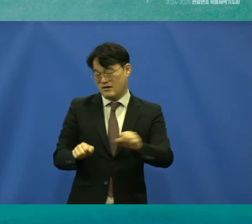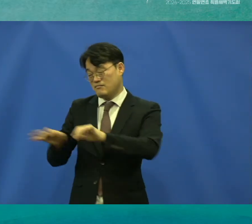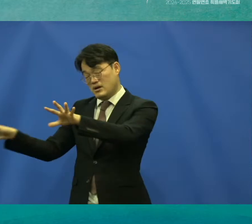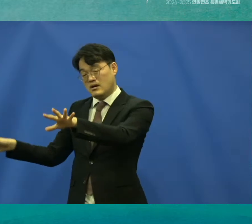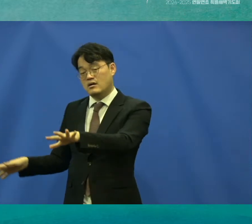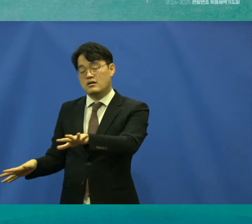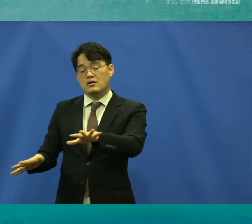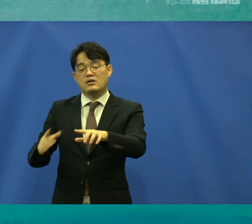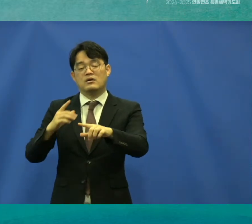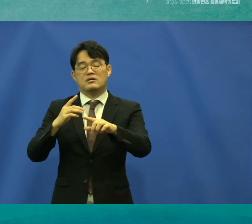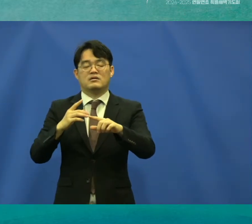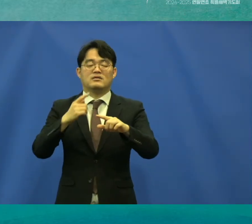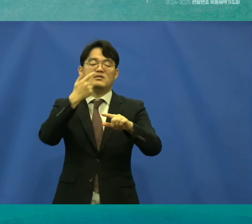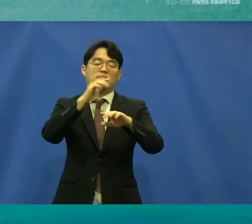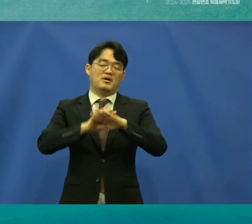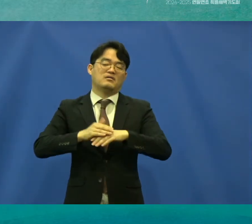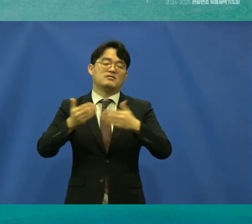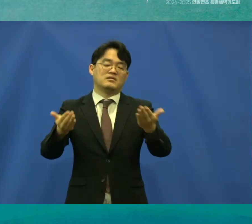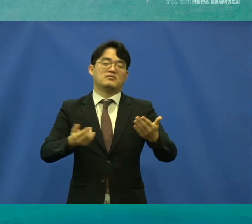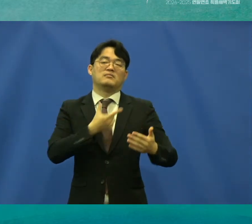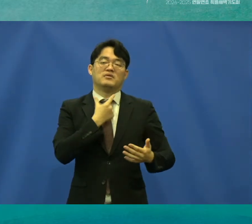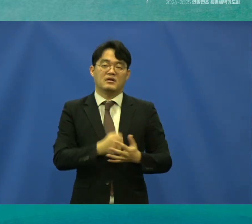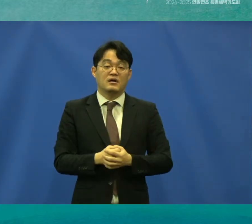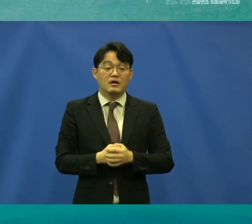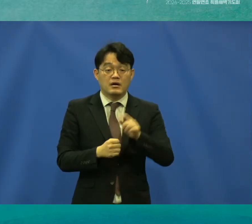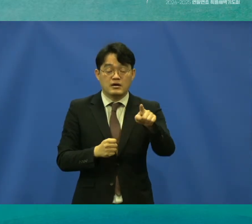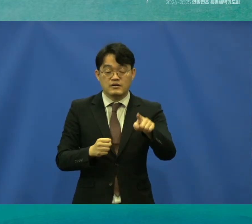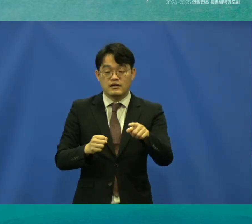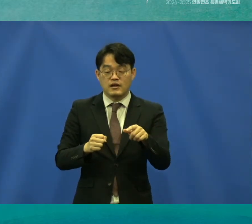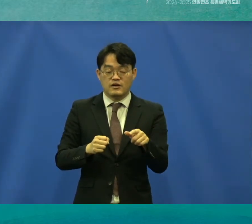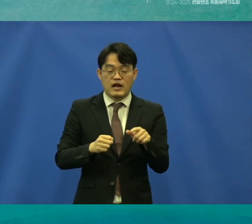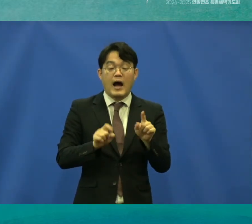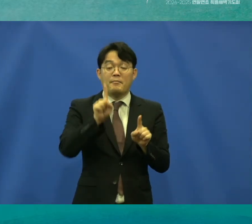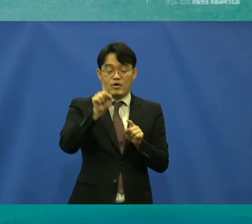할렐루야. 물론 그 다음 주일은 돌아오셔야 돼요.